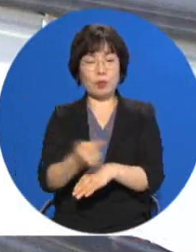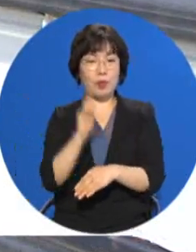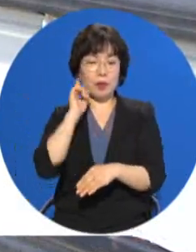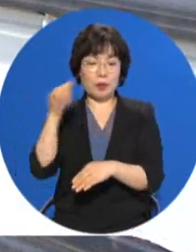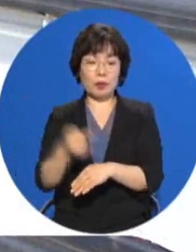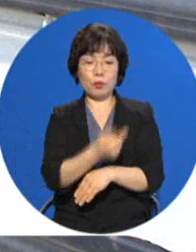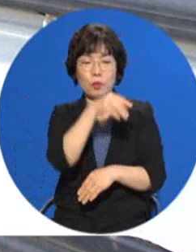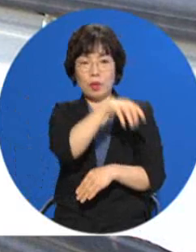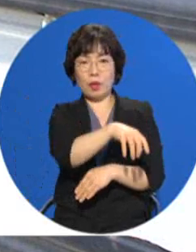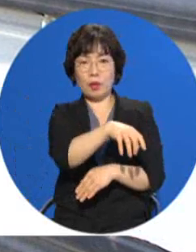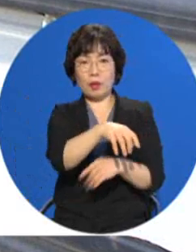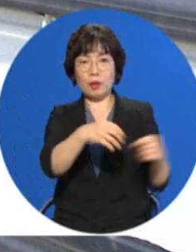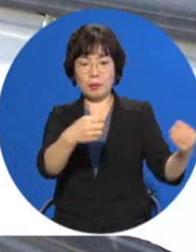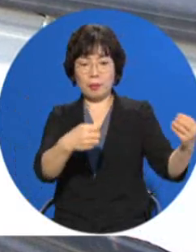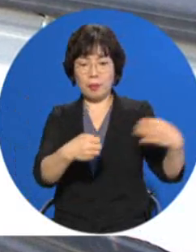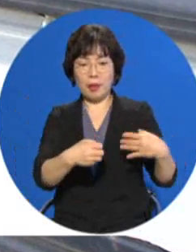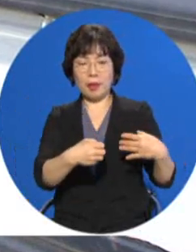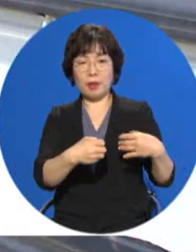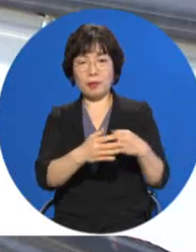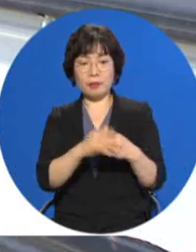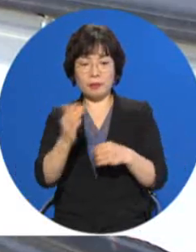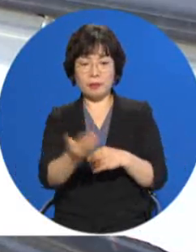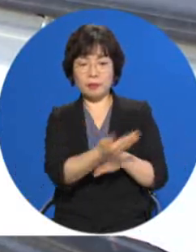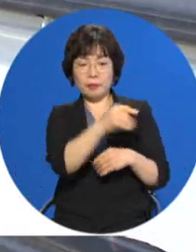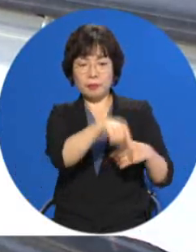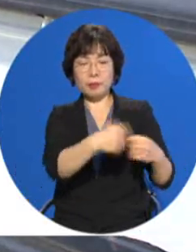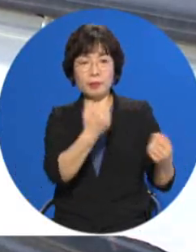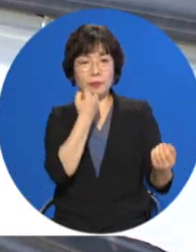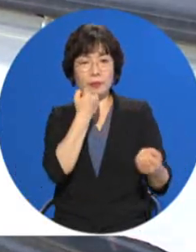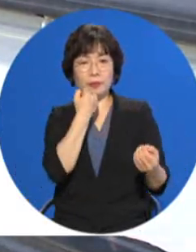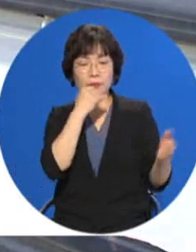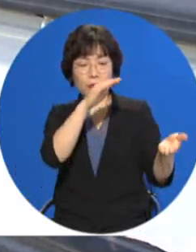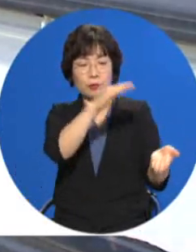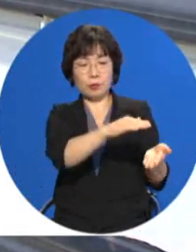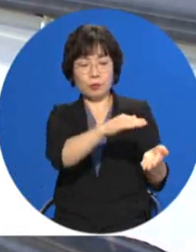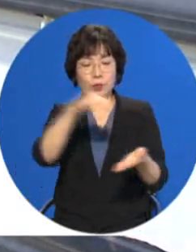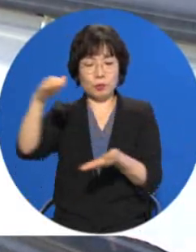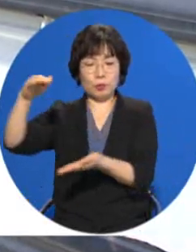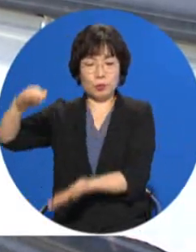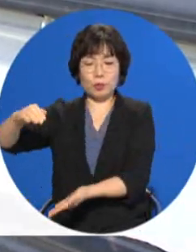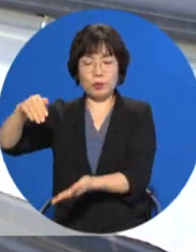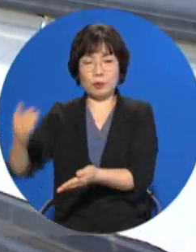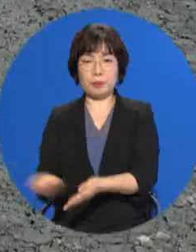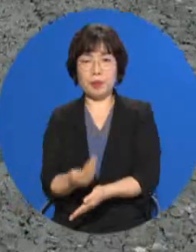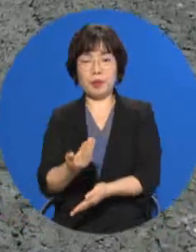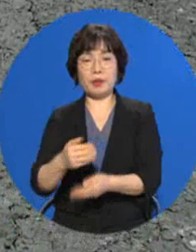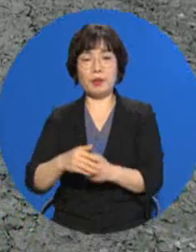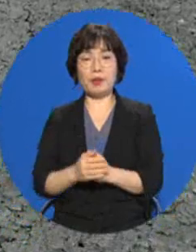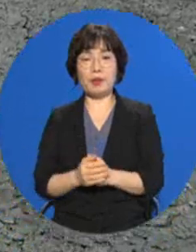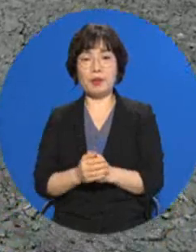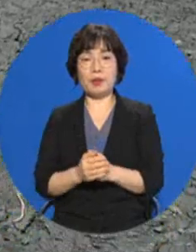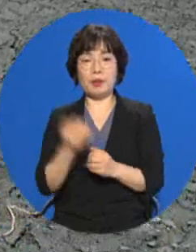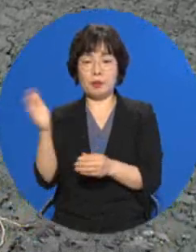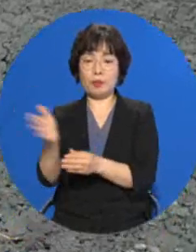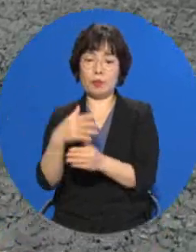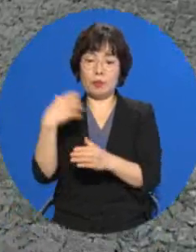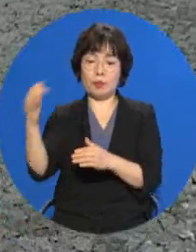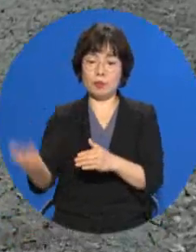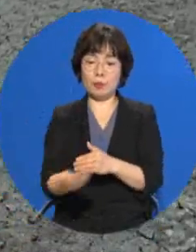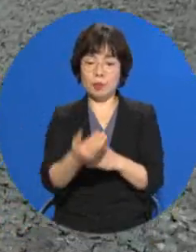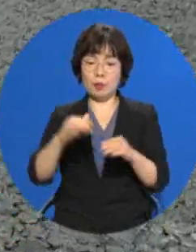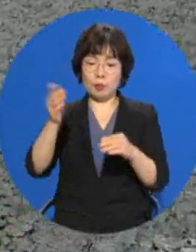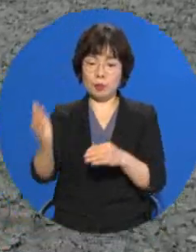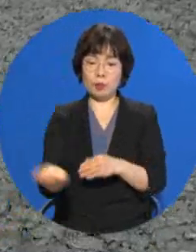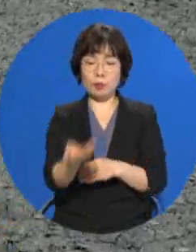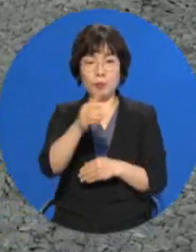갈라네. 저리 가면은 그래도 이보다 나을 것이 그래도만 가 그러지 없어. 어장까지 나가려면은 이런